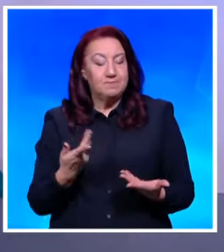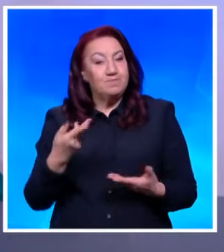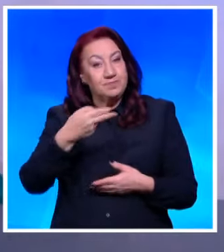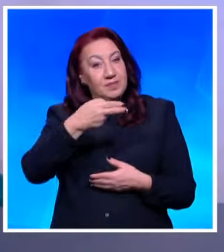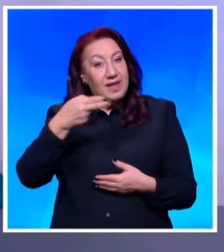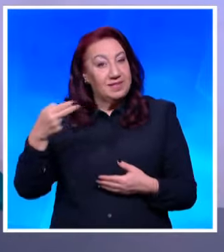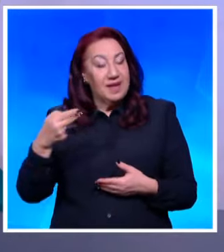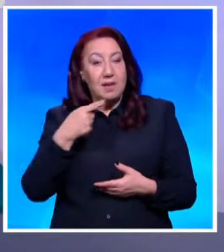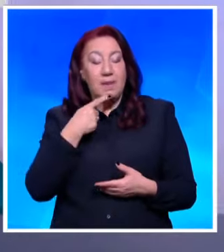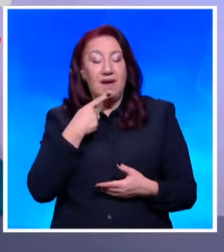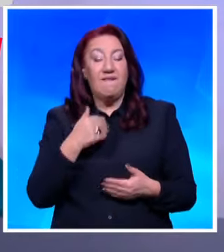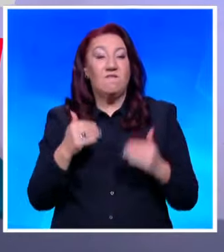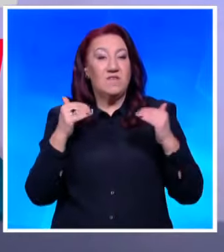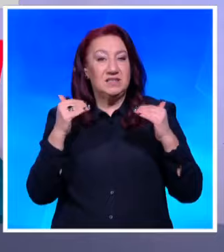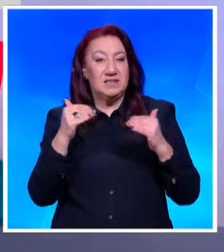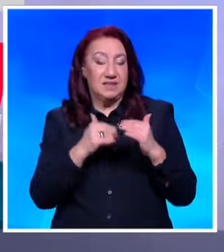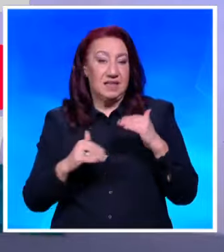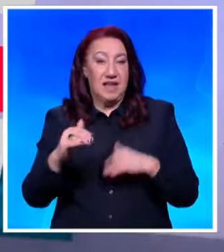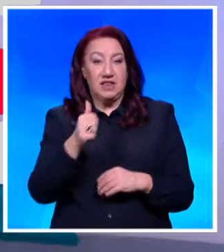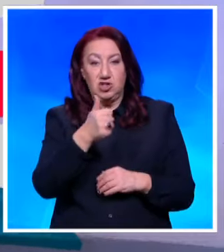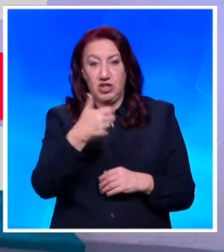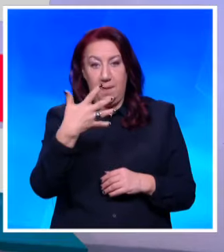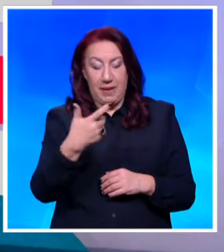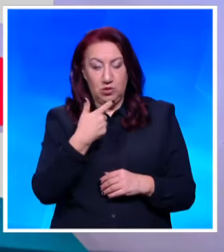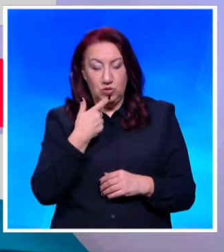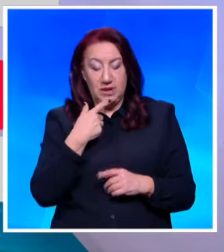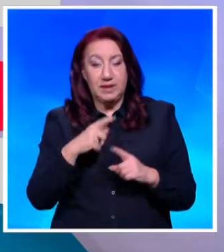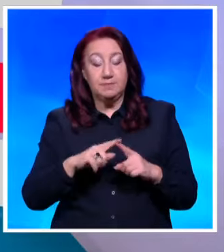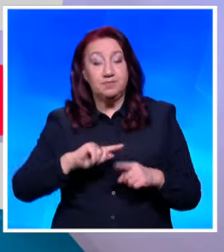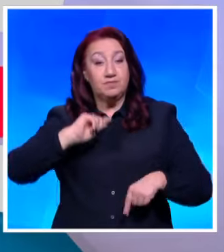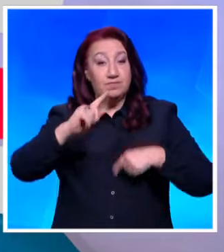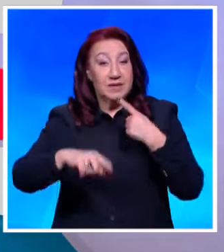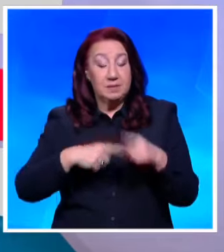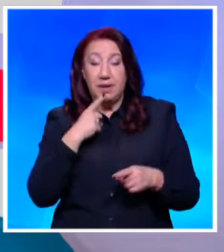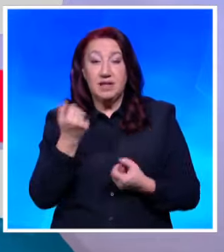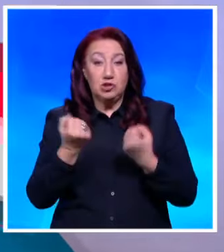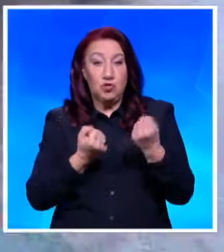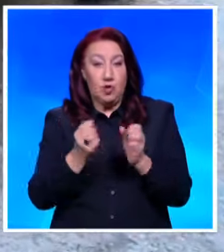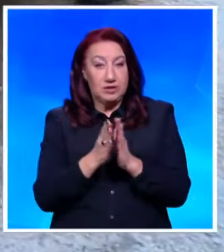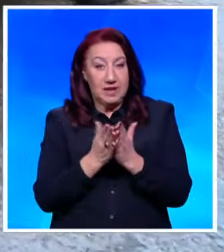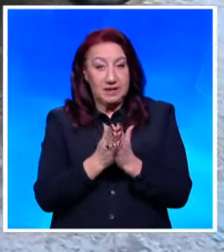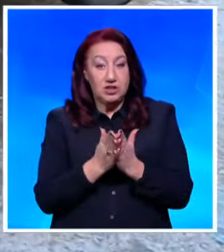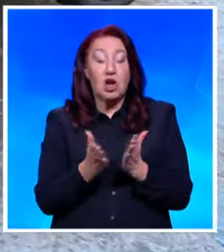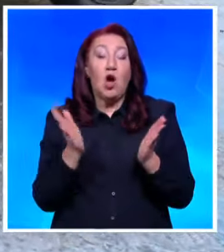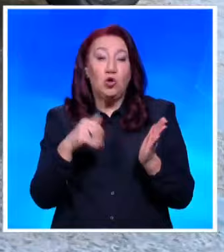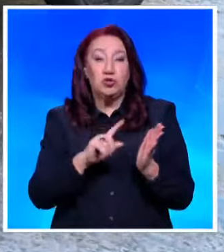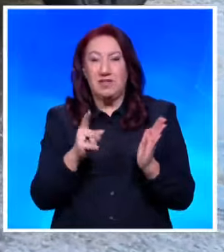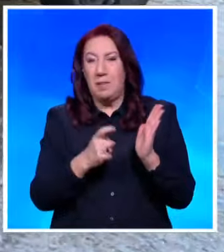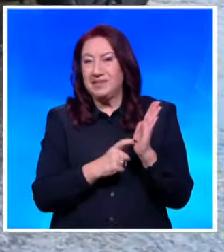и преиздаването на шофьорските им книжки все още търси решение, още от Владислава Тричкова.